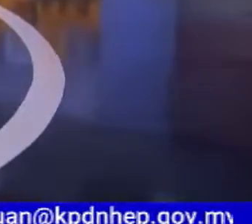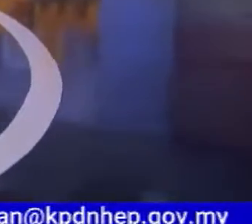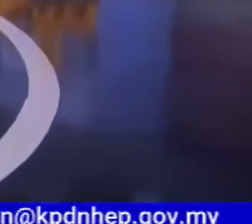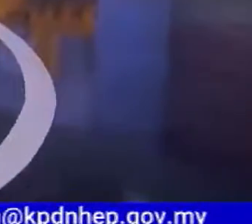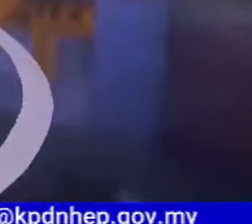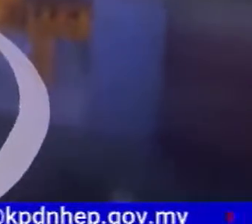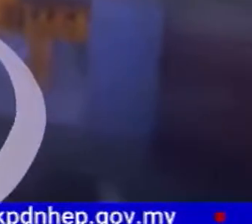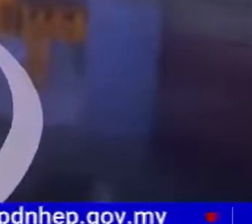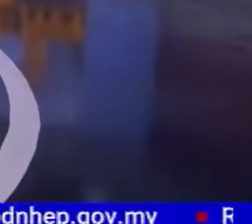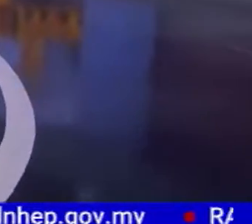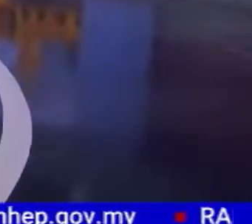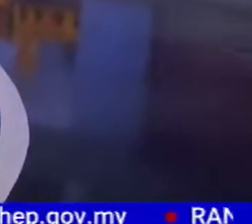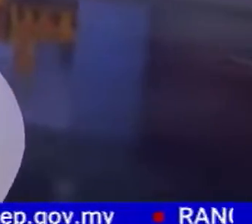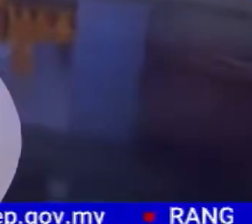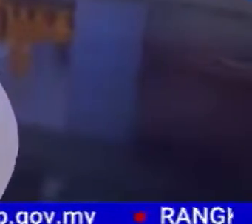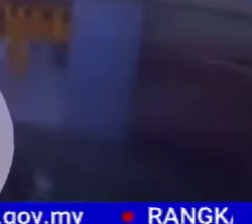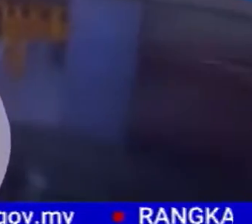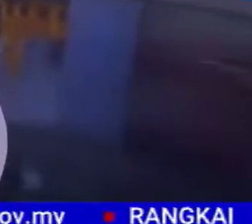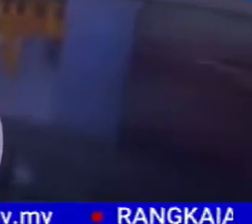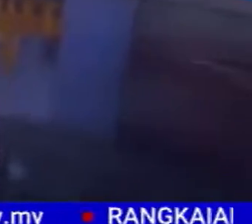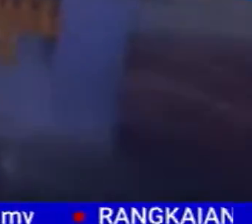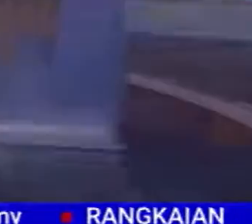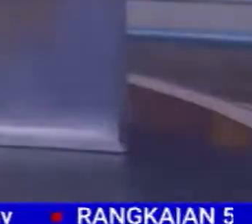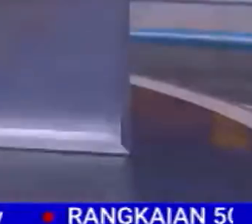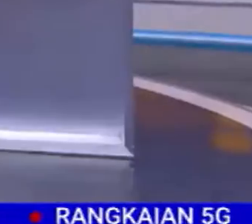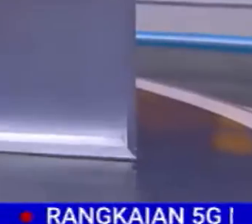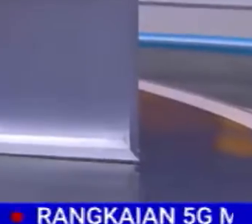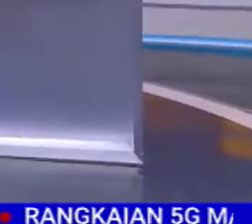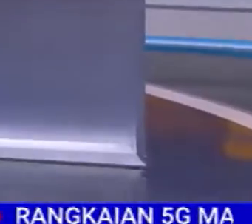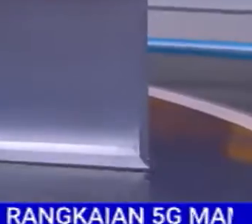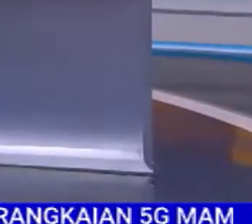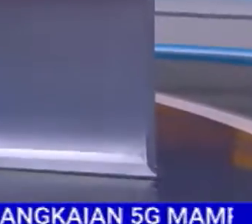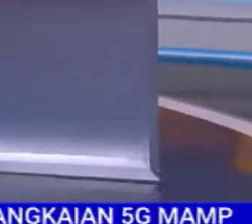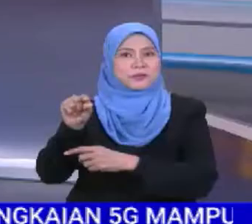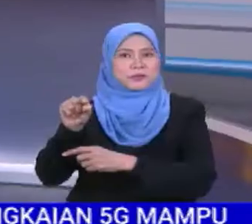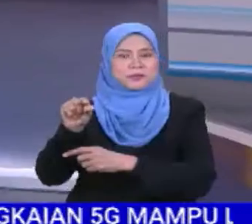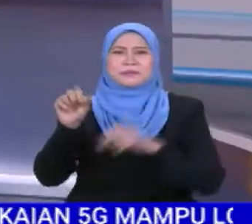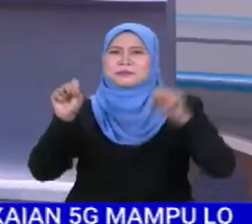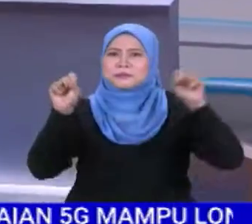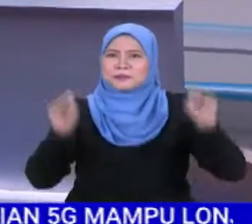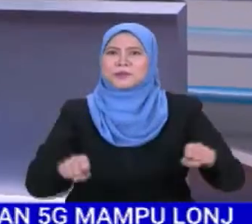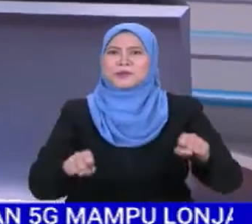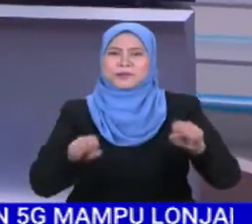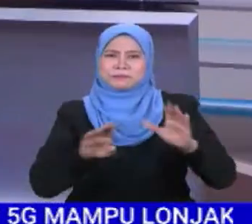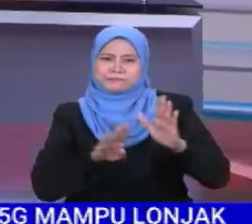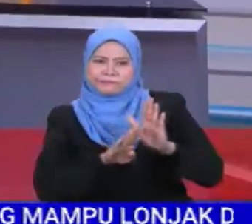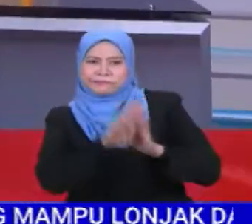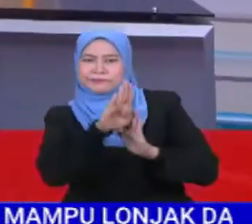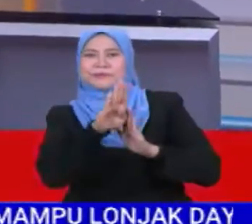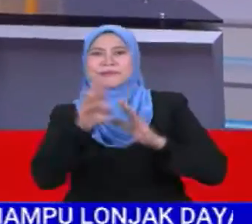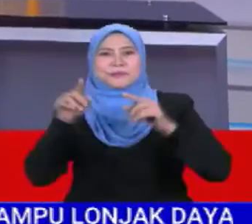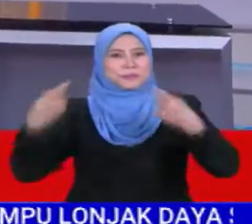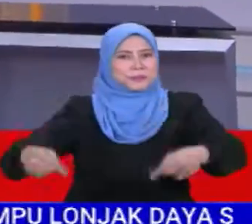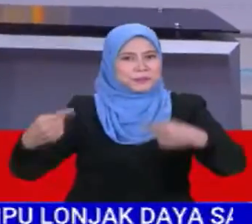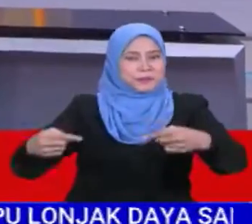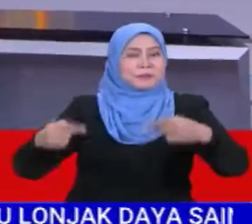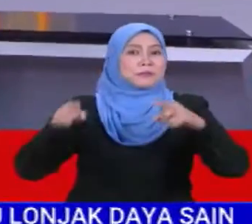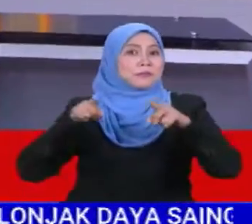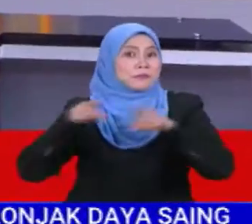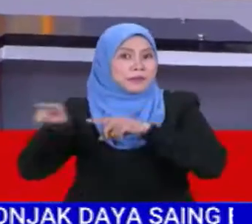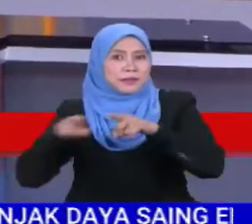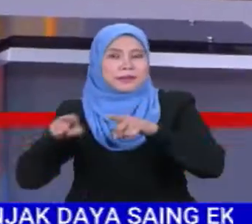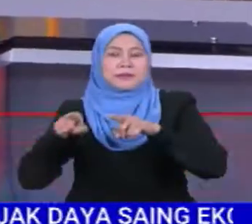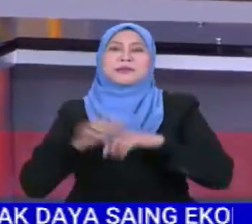Perdana Menteri Datuk Seri Ismail Sabri Yaakob menaruh keyakinan rangkaian 5G mampu melonjakkan daya saing ekonomi Malaysia serta